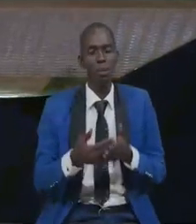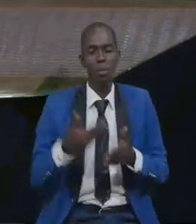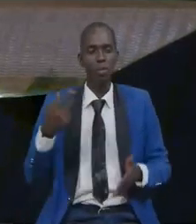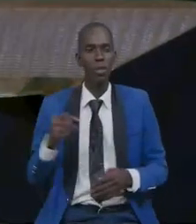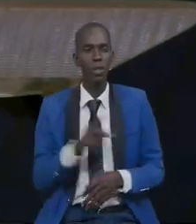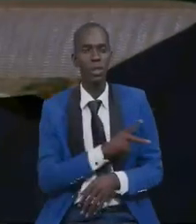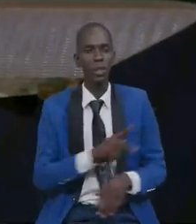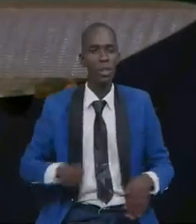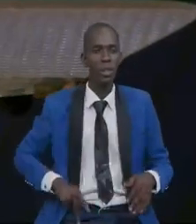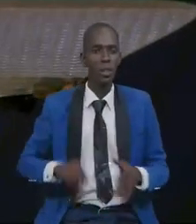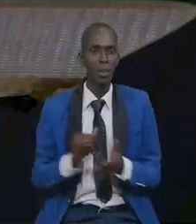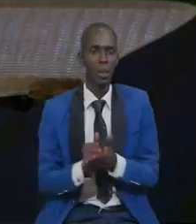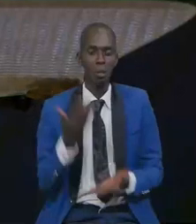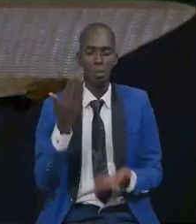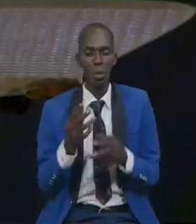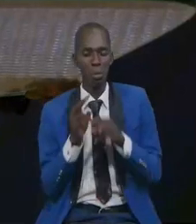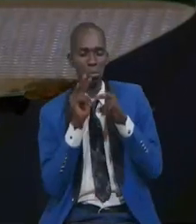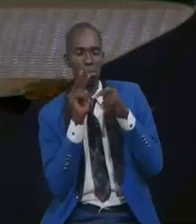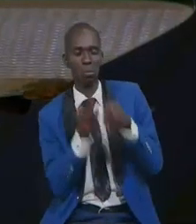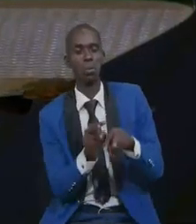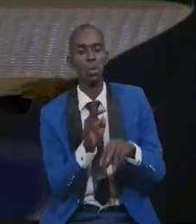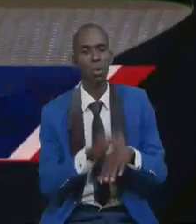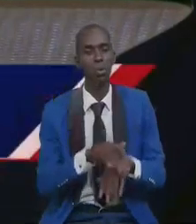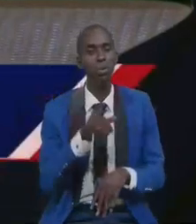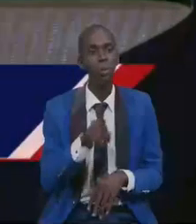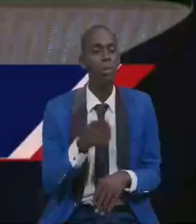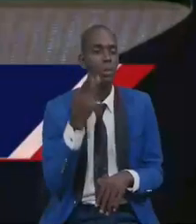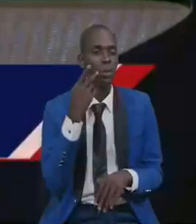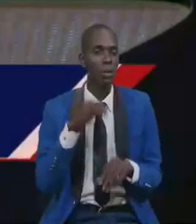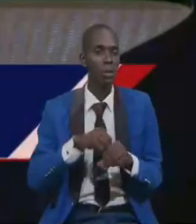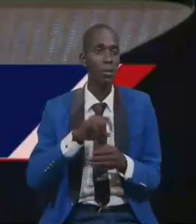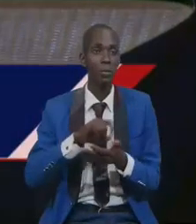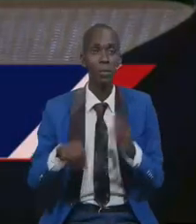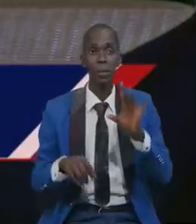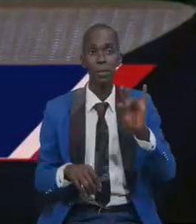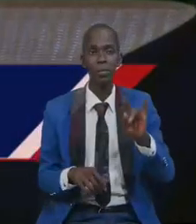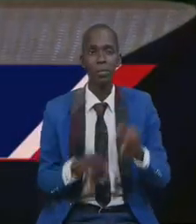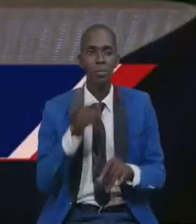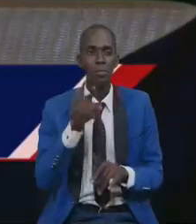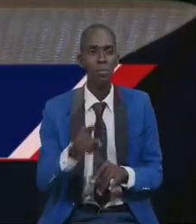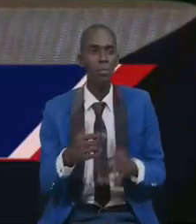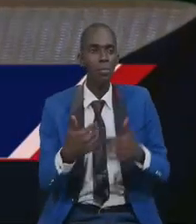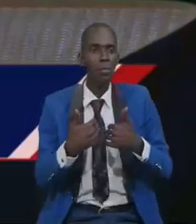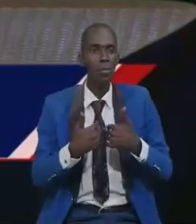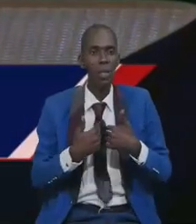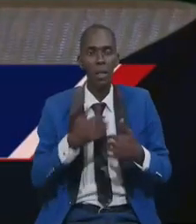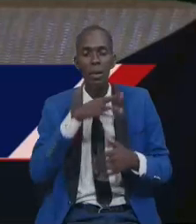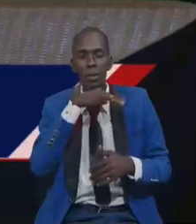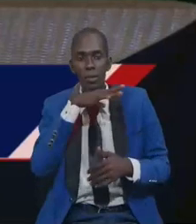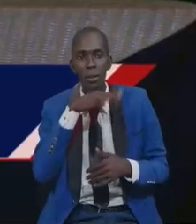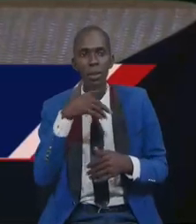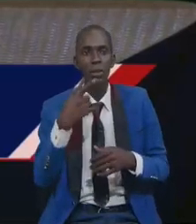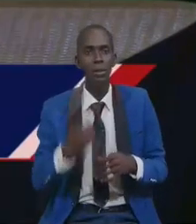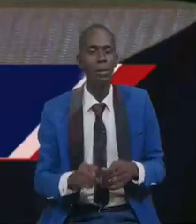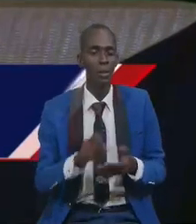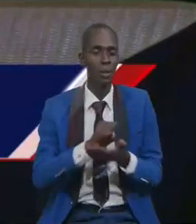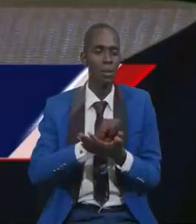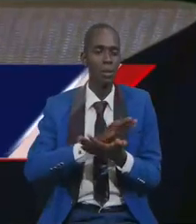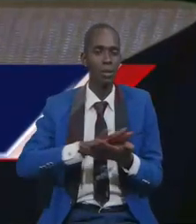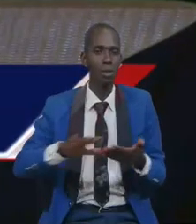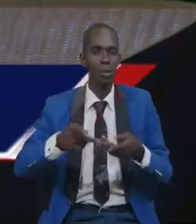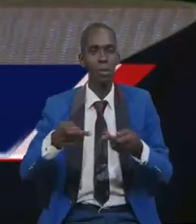Et tout le monde te verra. Et ton cœur s'est enflé à cause de ta beauté. Tu as corrompu ta sagesse et ton éclat. Je te jette par